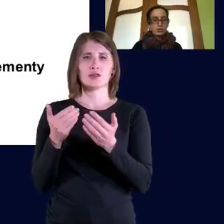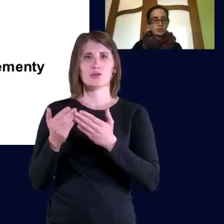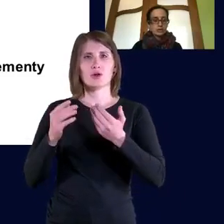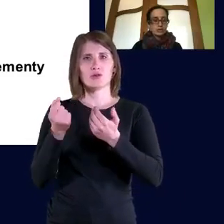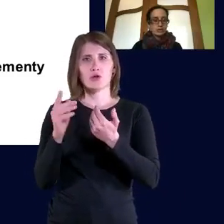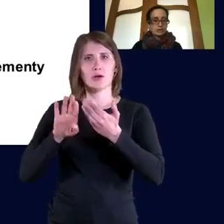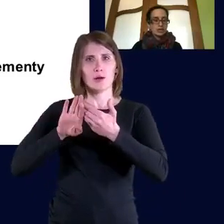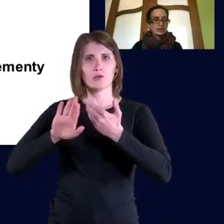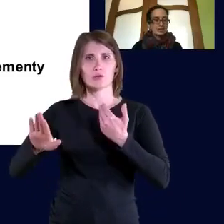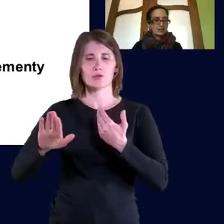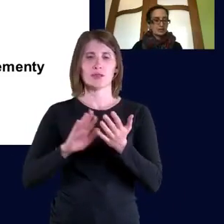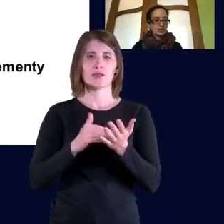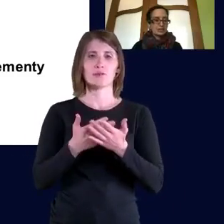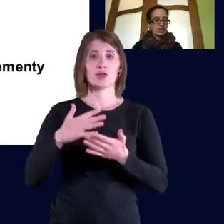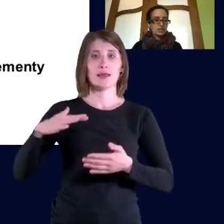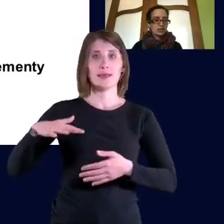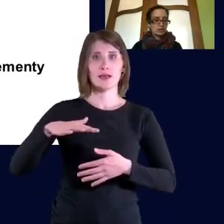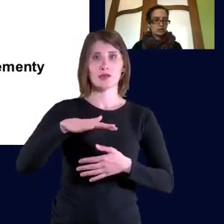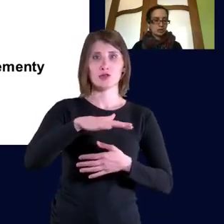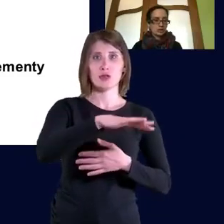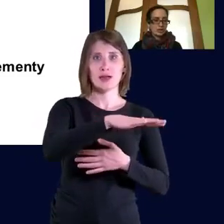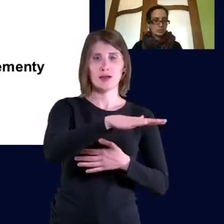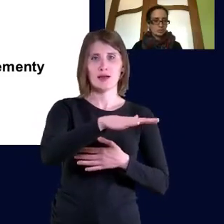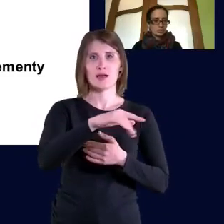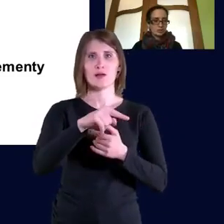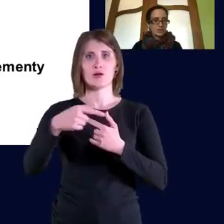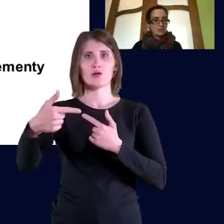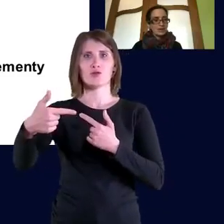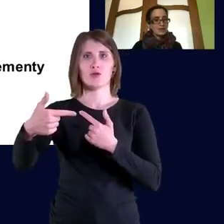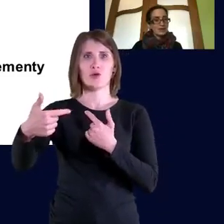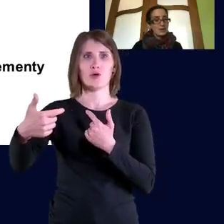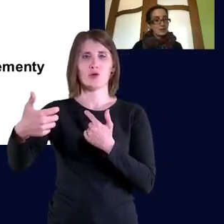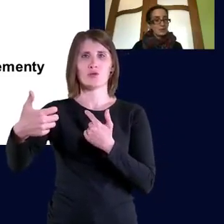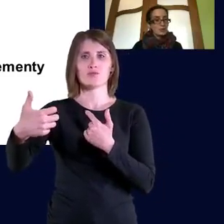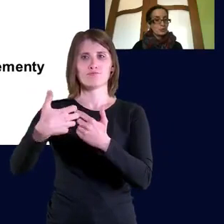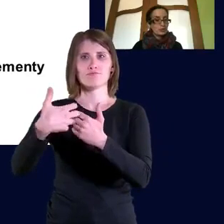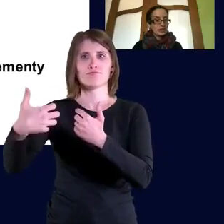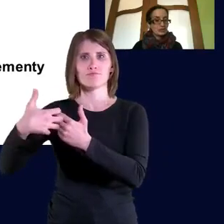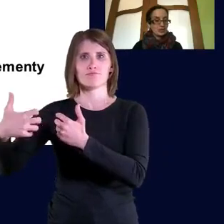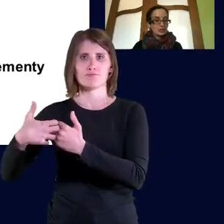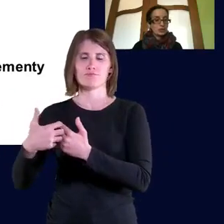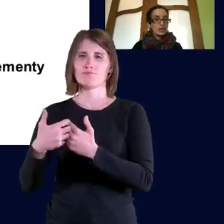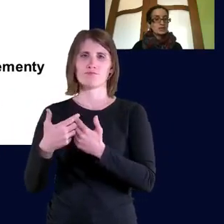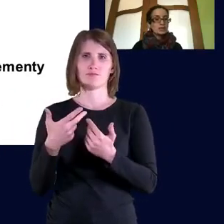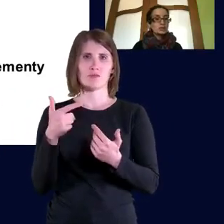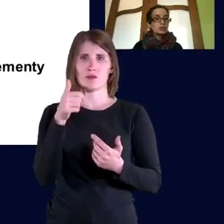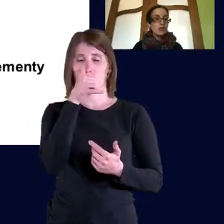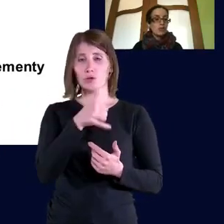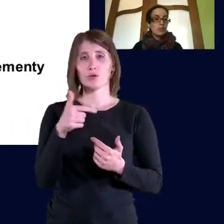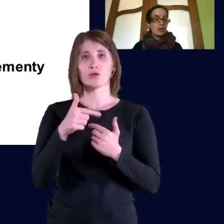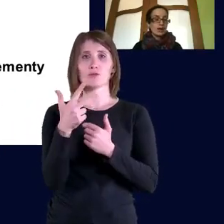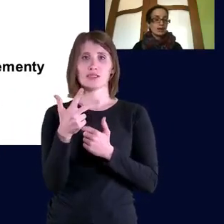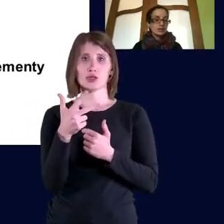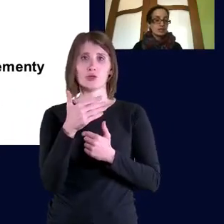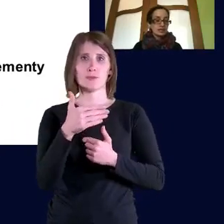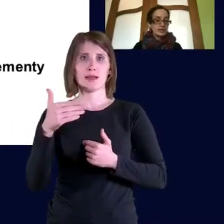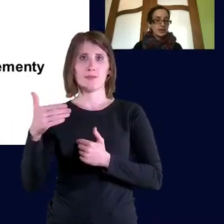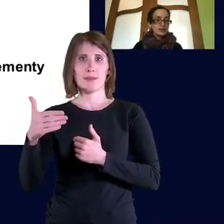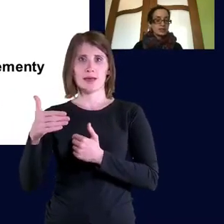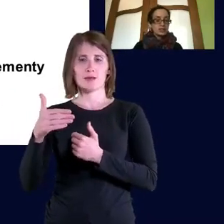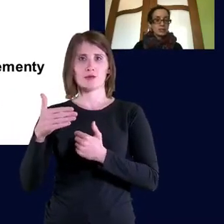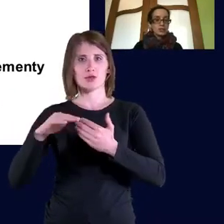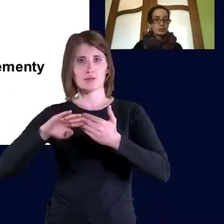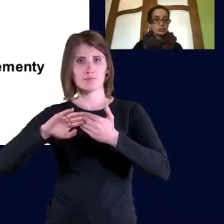to nie może żadnej strony z tej rzeki dotykać musi mieć przerwę minimum 3 metrów żeby dotykowo była